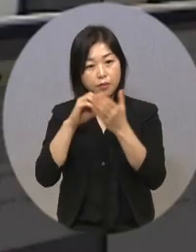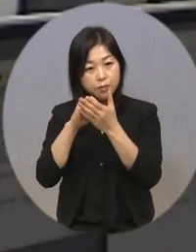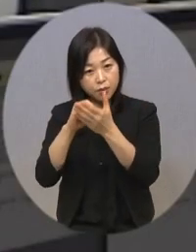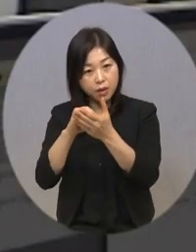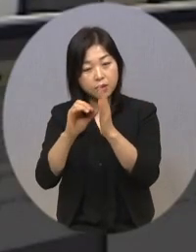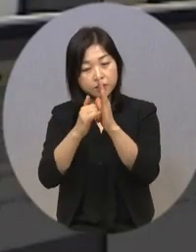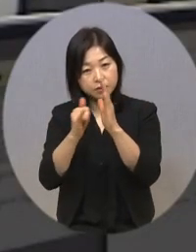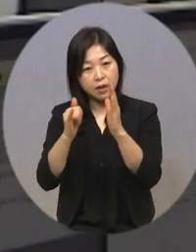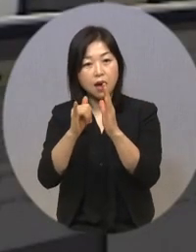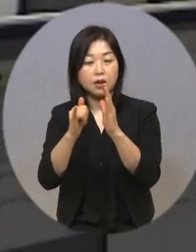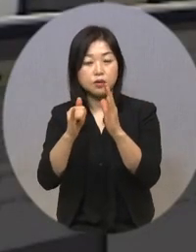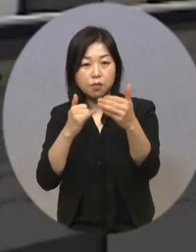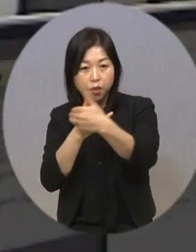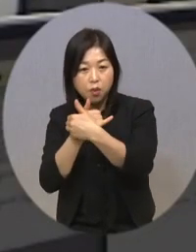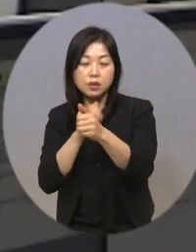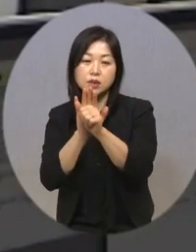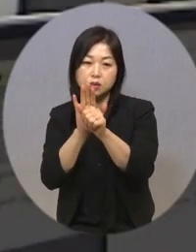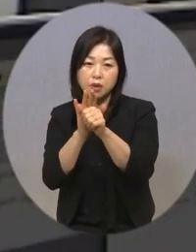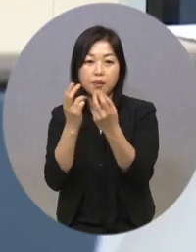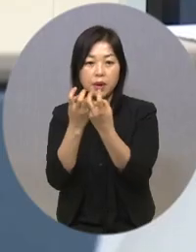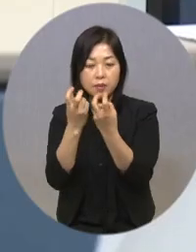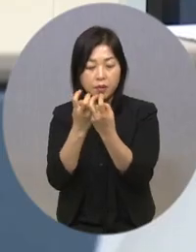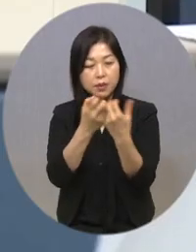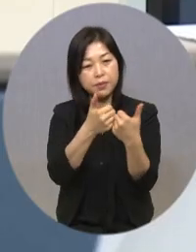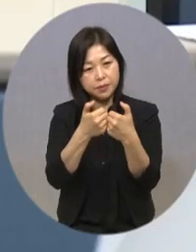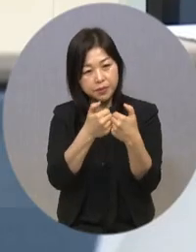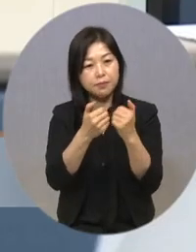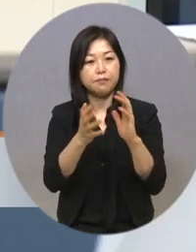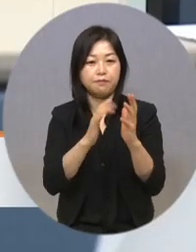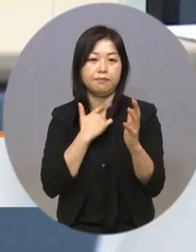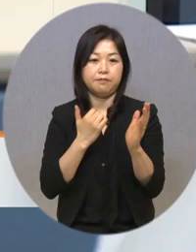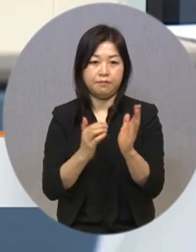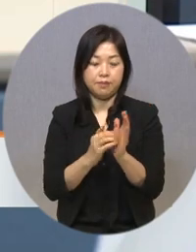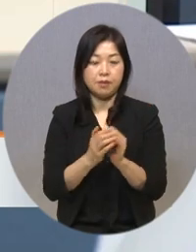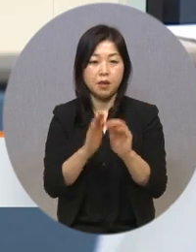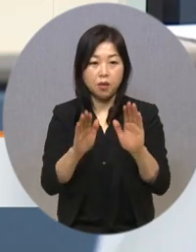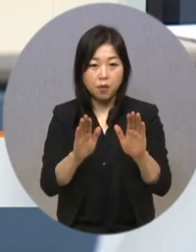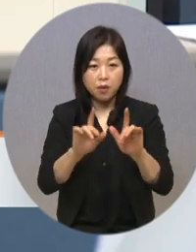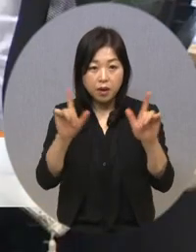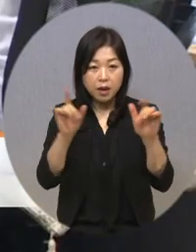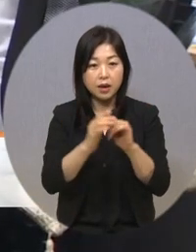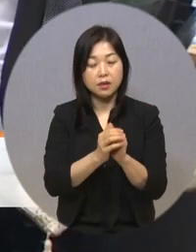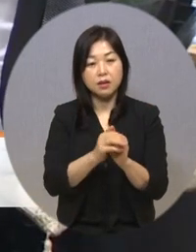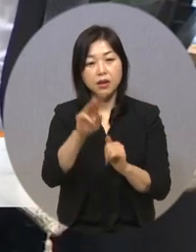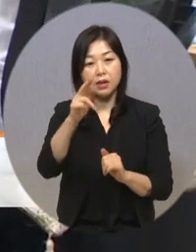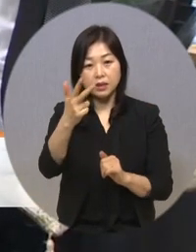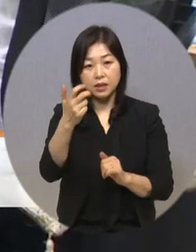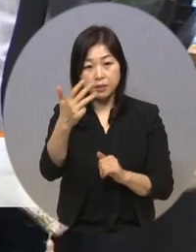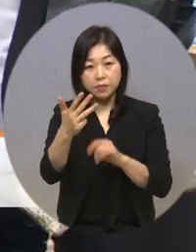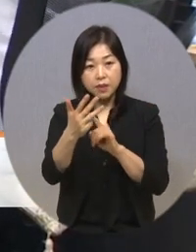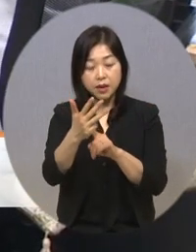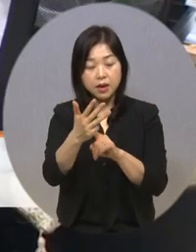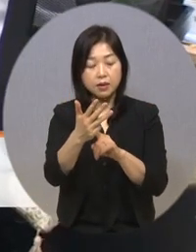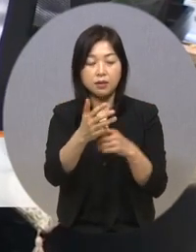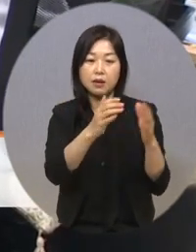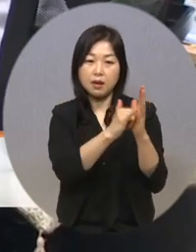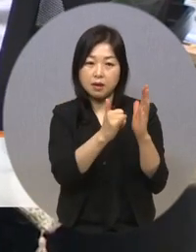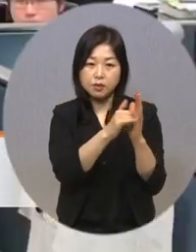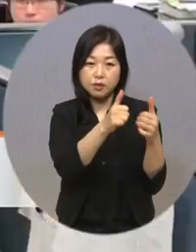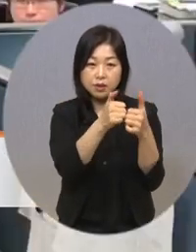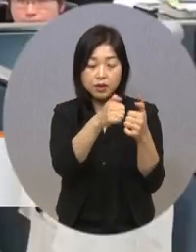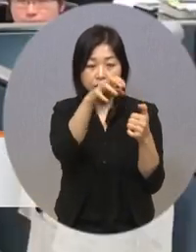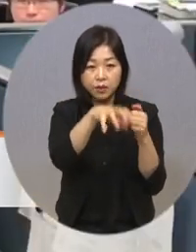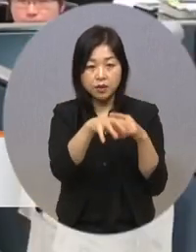방안과 관련해 논의하는 자리를 가졌습니다. 먼저 올해부터 78곳의 가족센터에 상담 서비스를